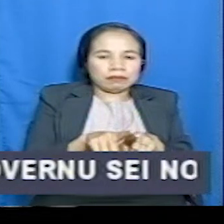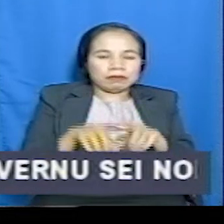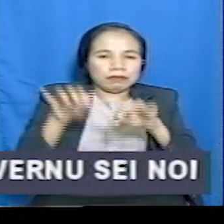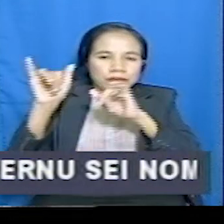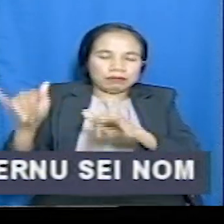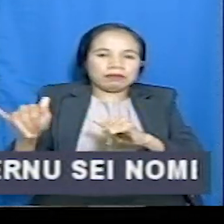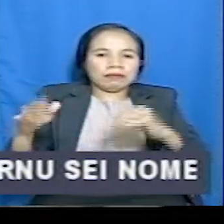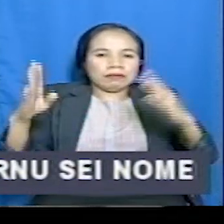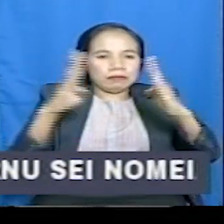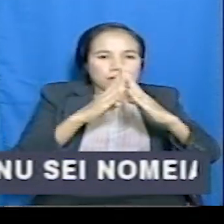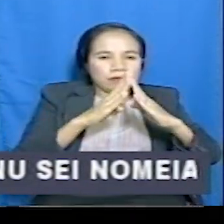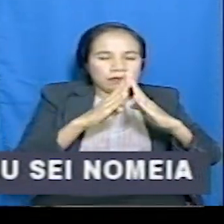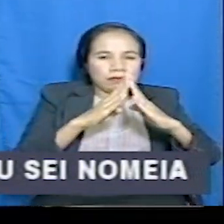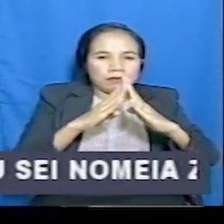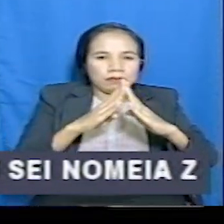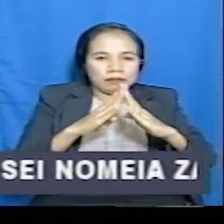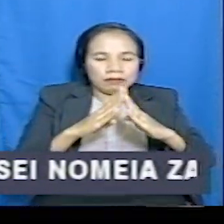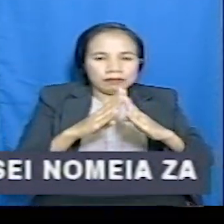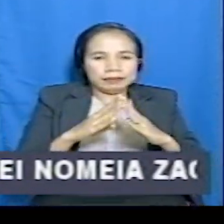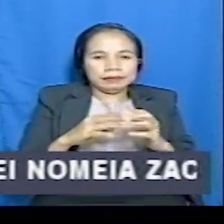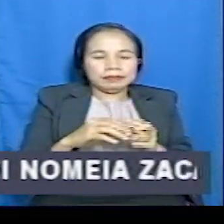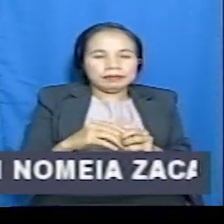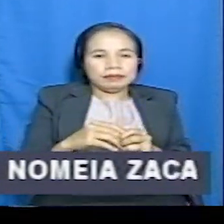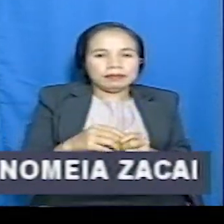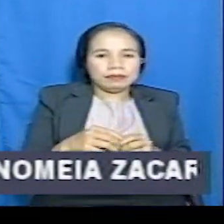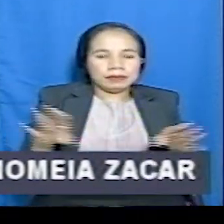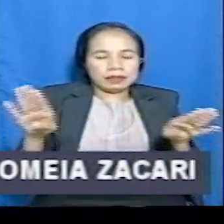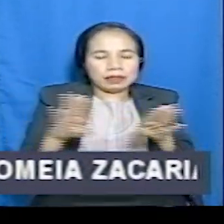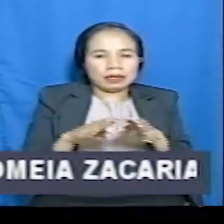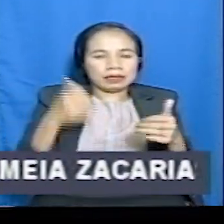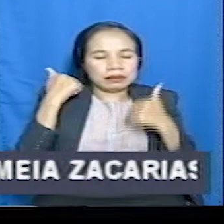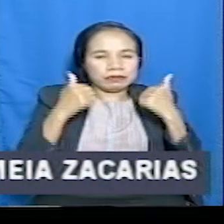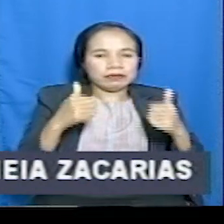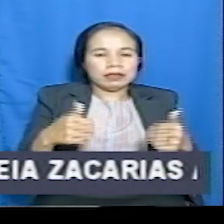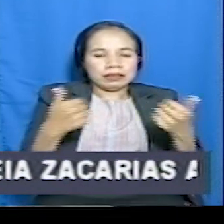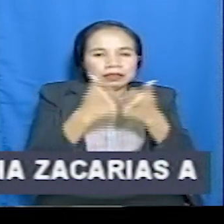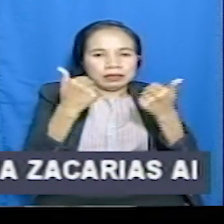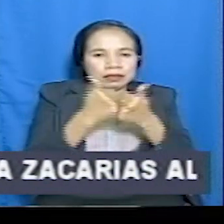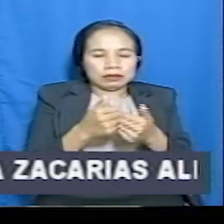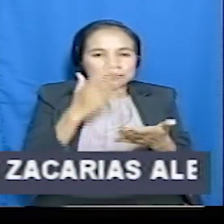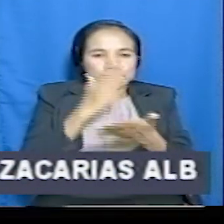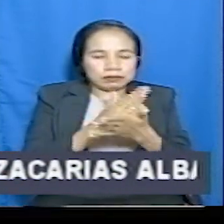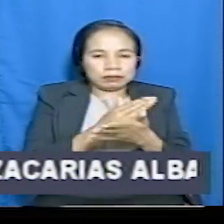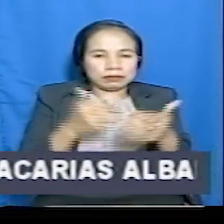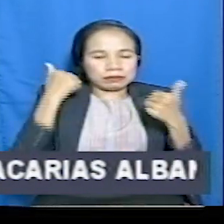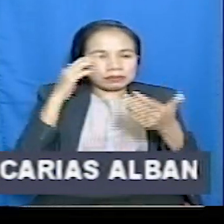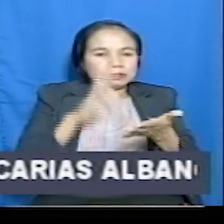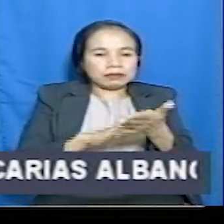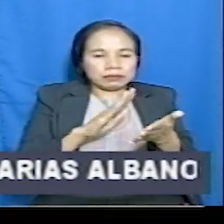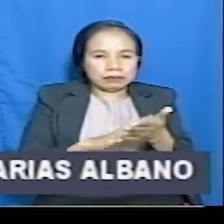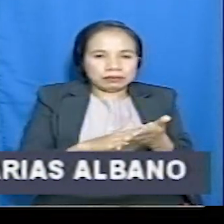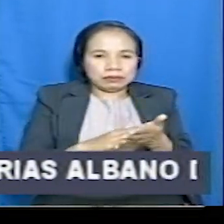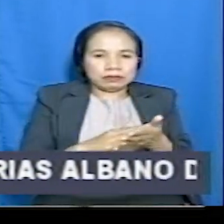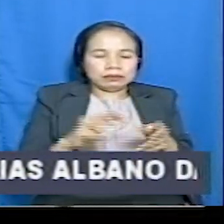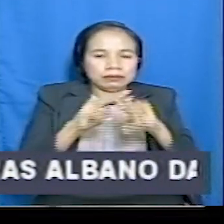konfinamentu donisilari ia rau moko syukur adore taka aktividade jogu suspende aktividade eskola no suspende misa ia